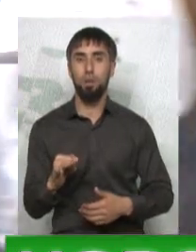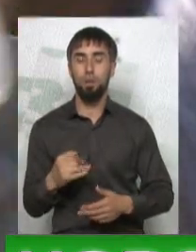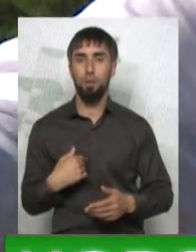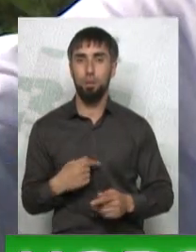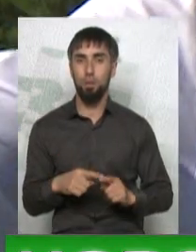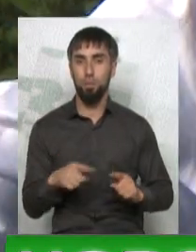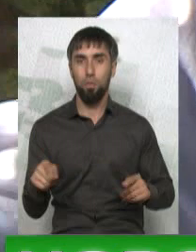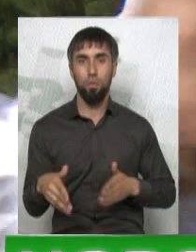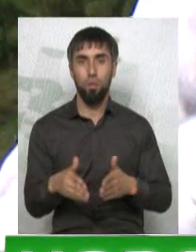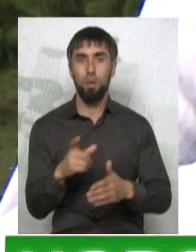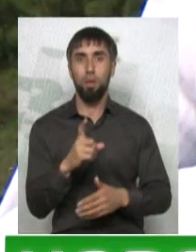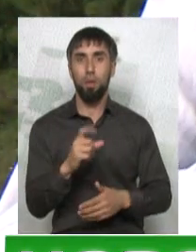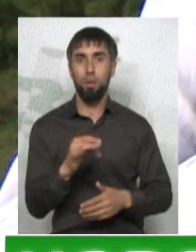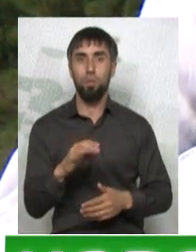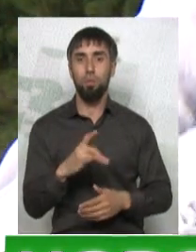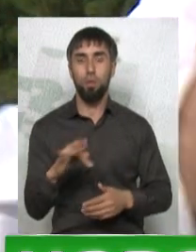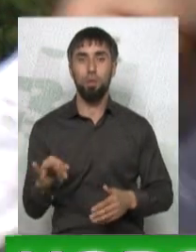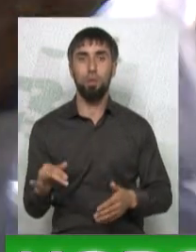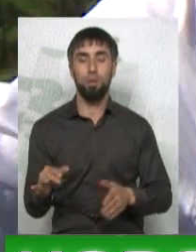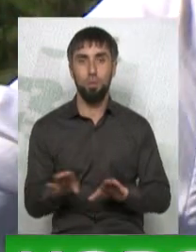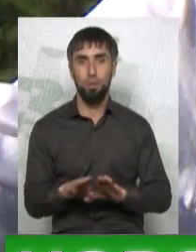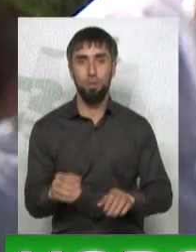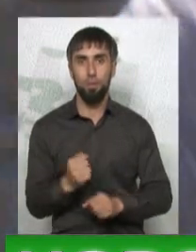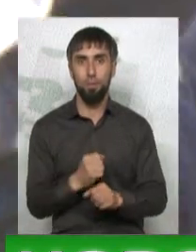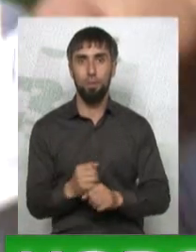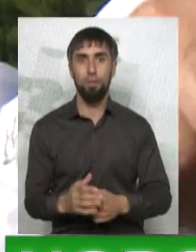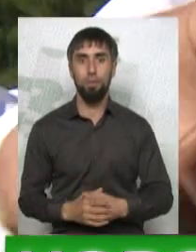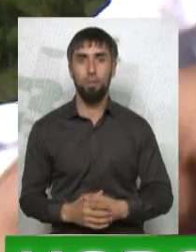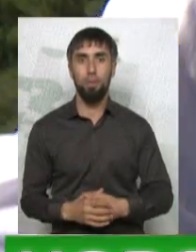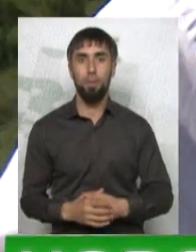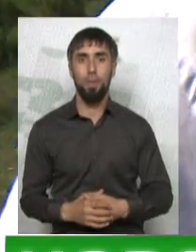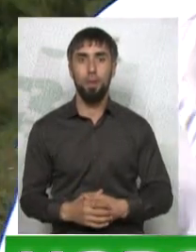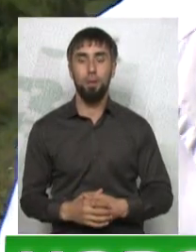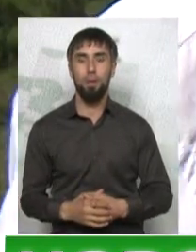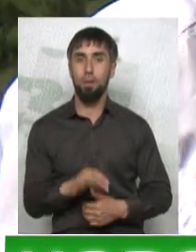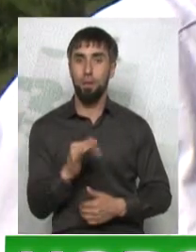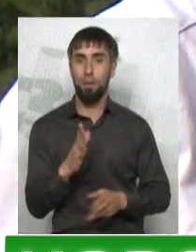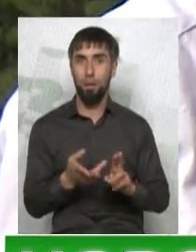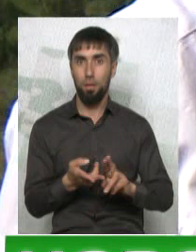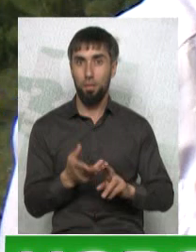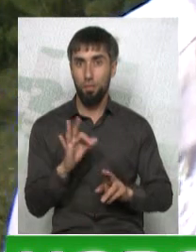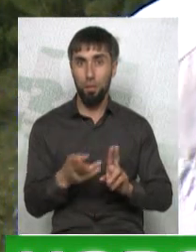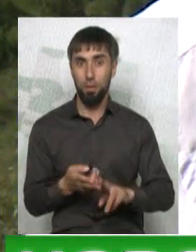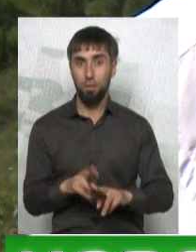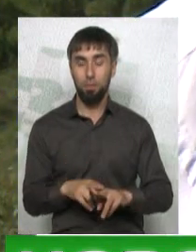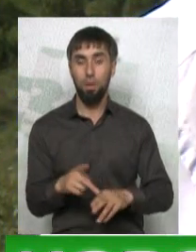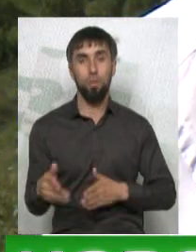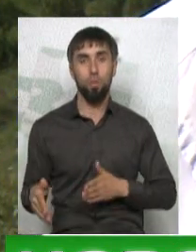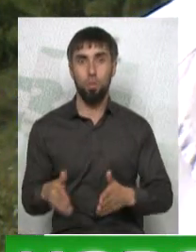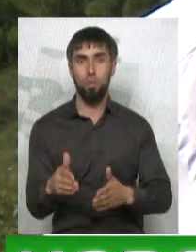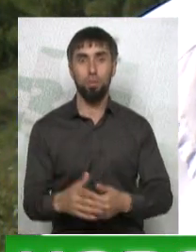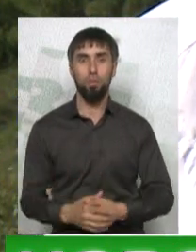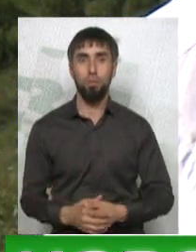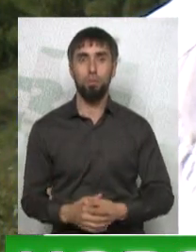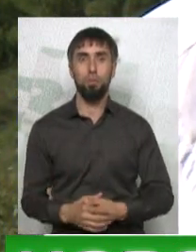Мы сделали дорогу и каждого Сурхахи. Мы сделали дорогу и каждого Алиюрт. И вот этот, вот эта дорога,